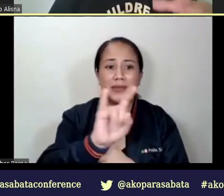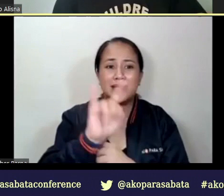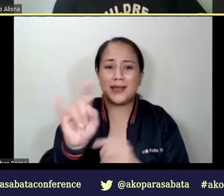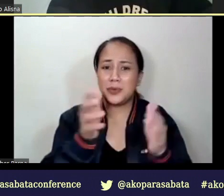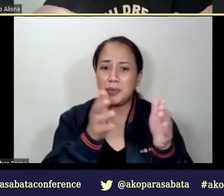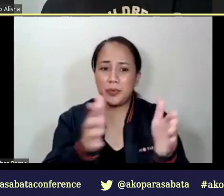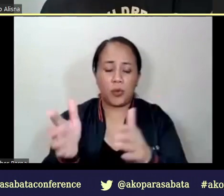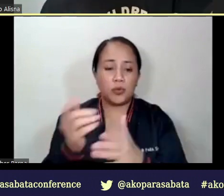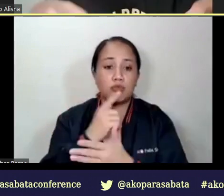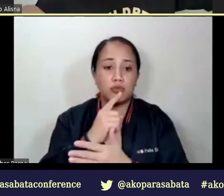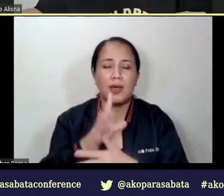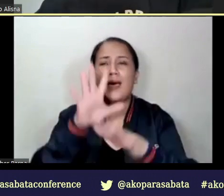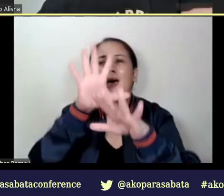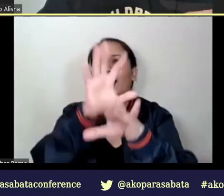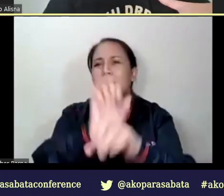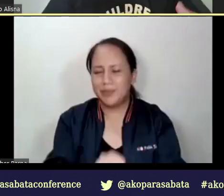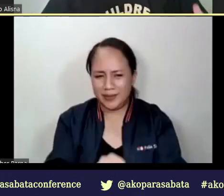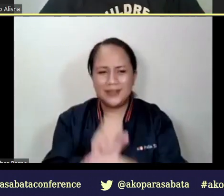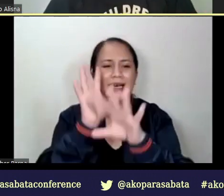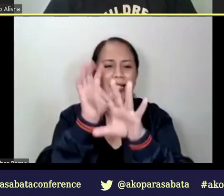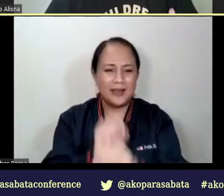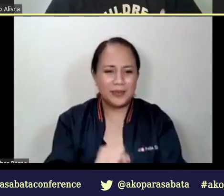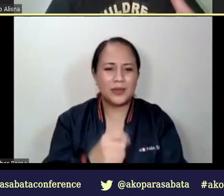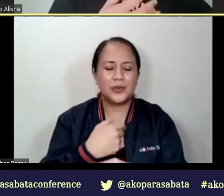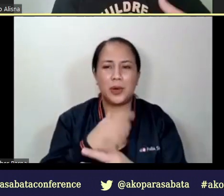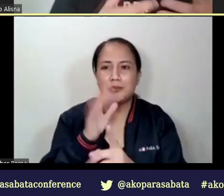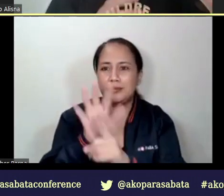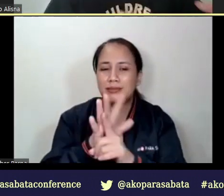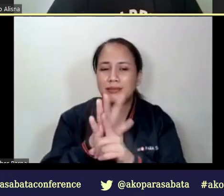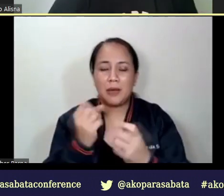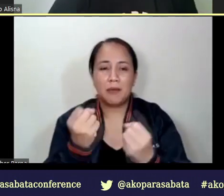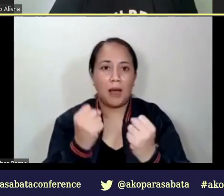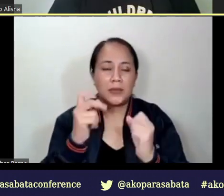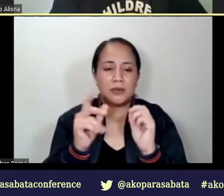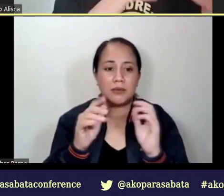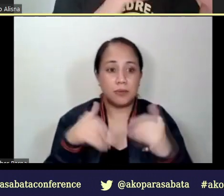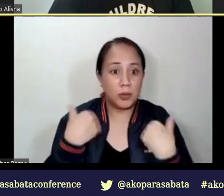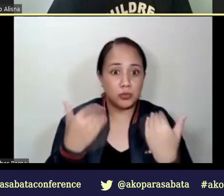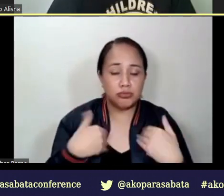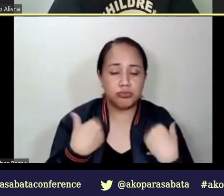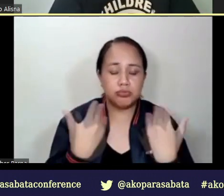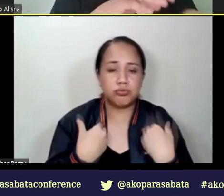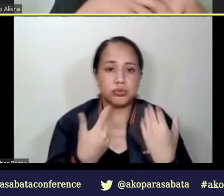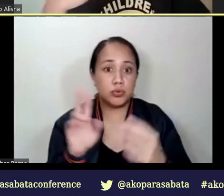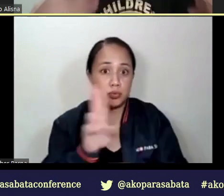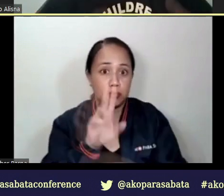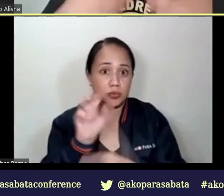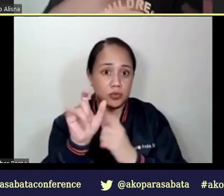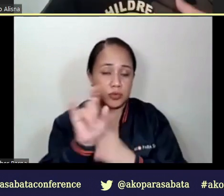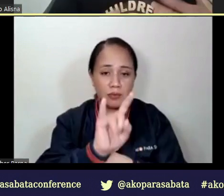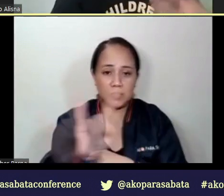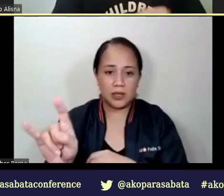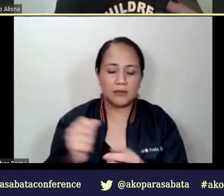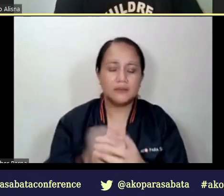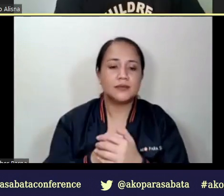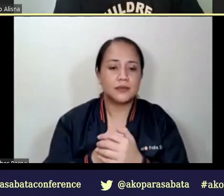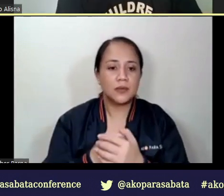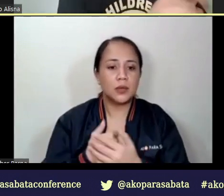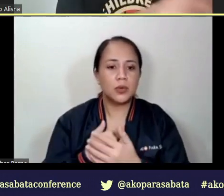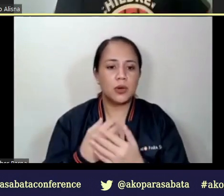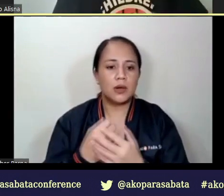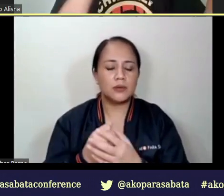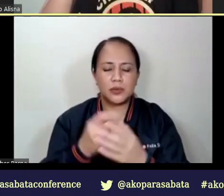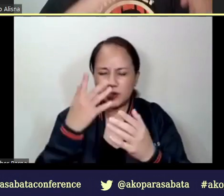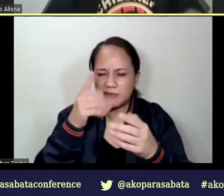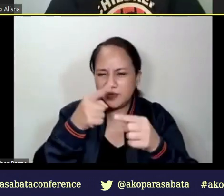kasi napakauso nun ngayon, 'di ba? So napaka-trend niya, napakadaming mga kabataan na gumagamit nun. So bigyan lang, ihimay-himay lang po